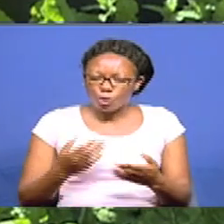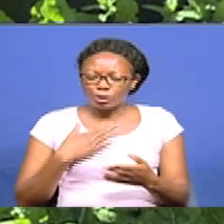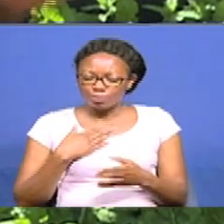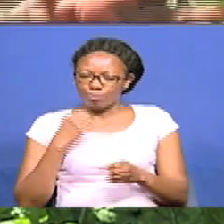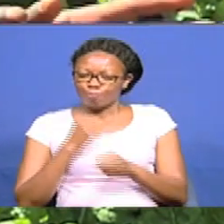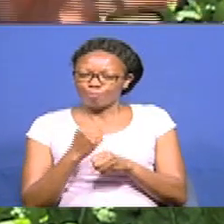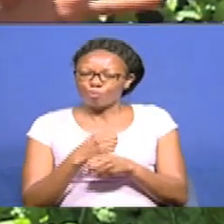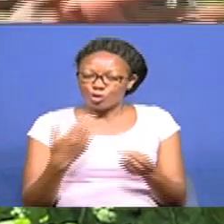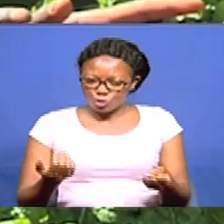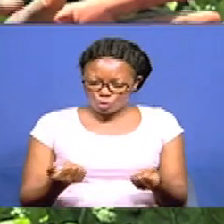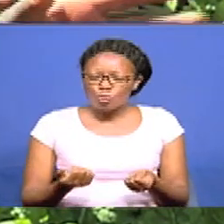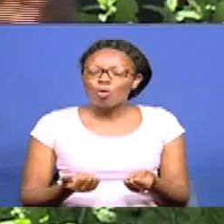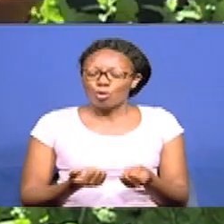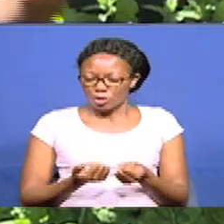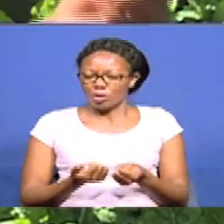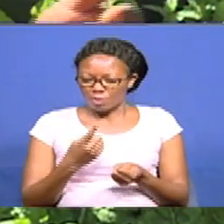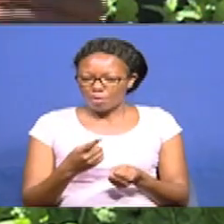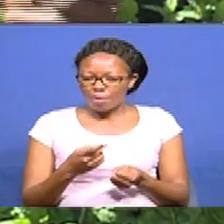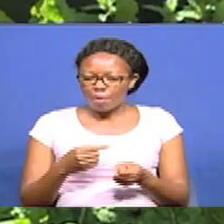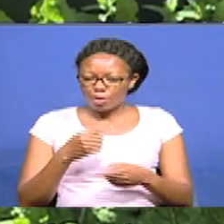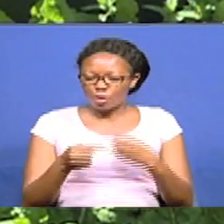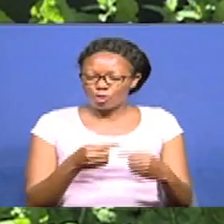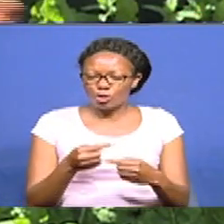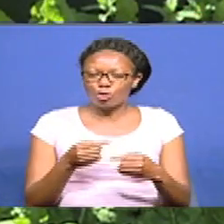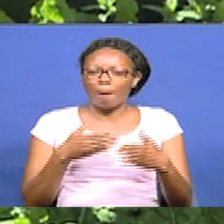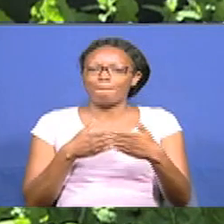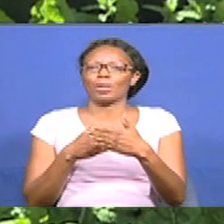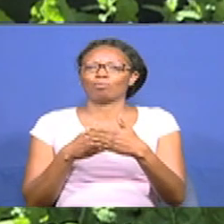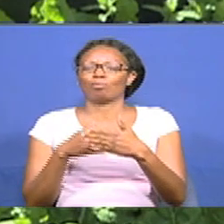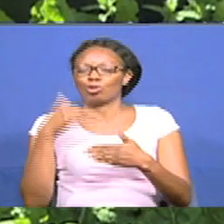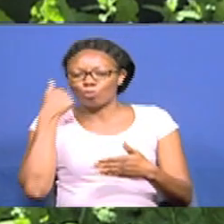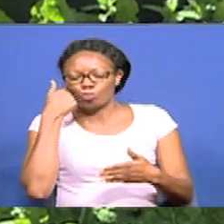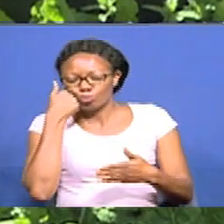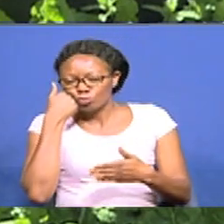na ndio hii nihakikishe nimekomesha huo mdudu